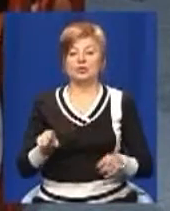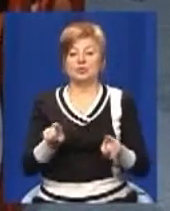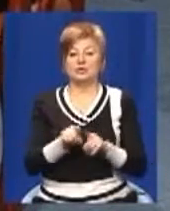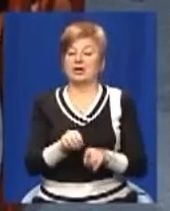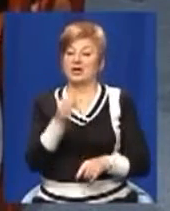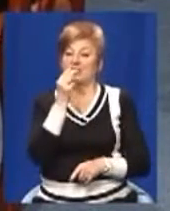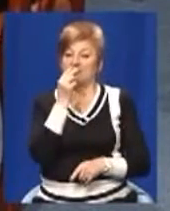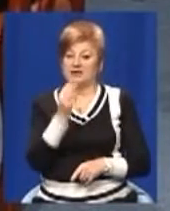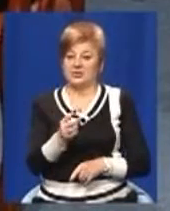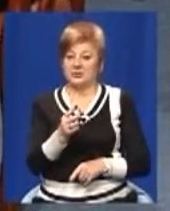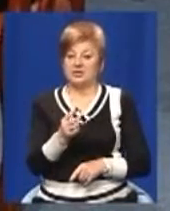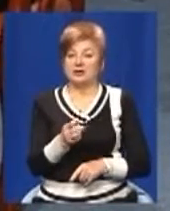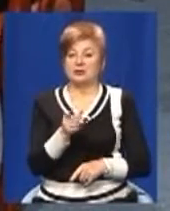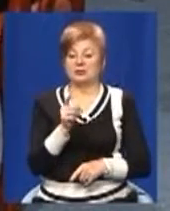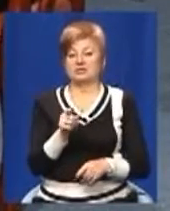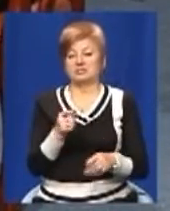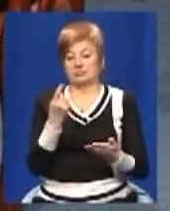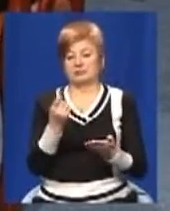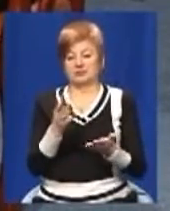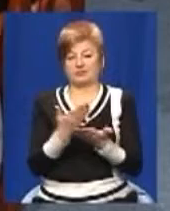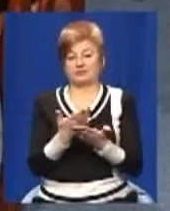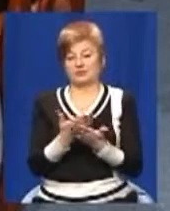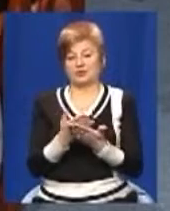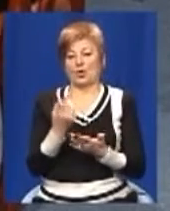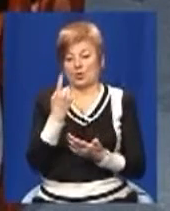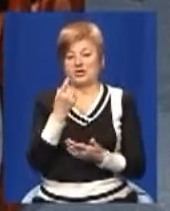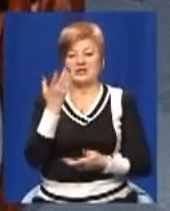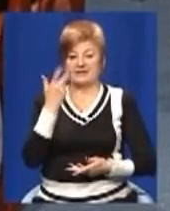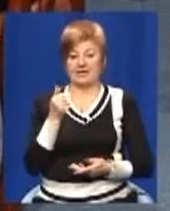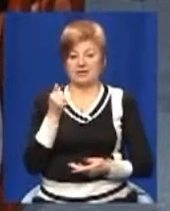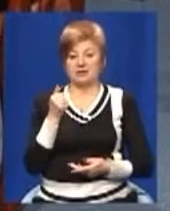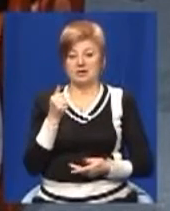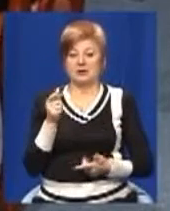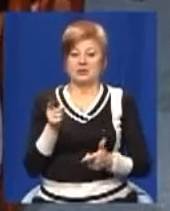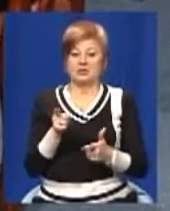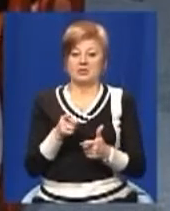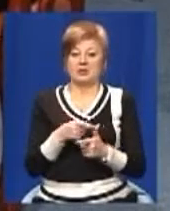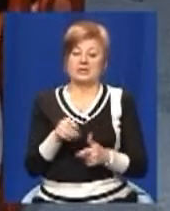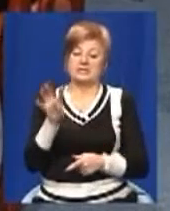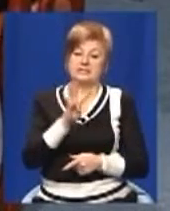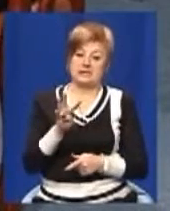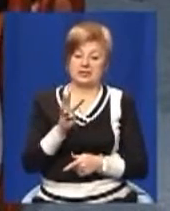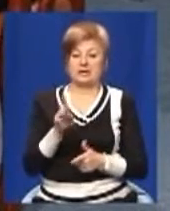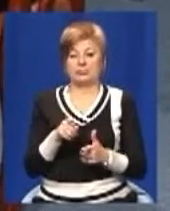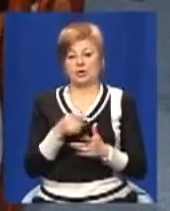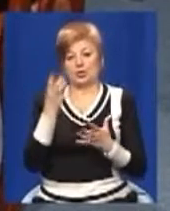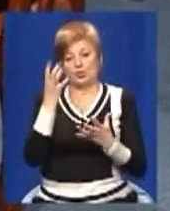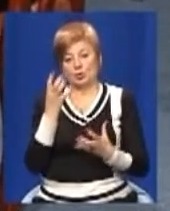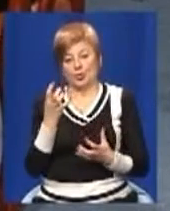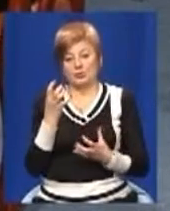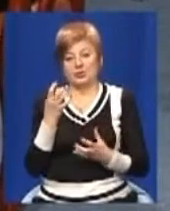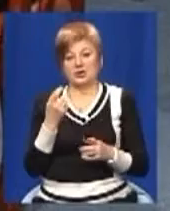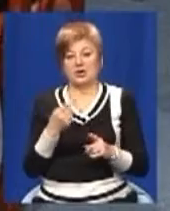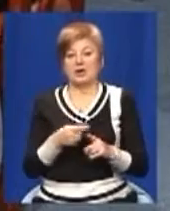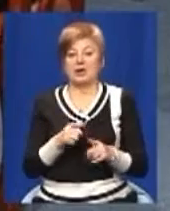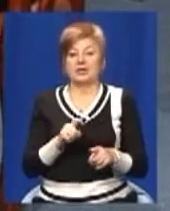також бачать, власне, у одному якомусь певному відтінку, і або в сірому, або в темних тонах.